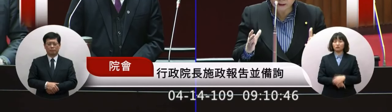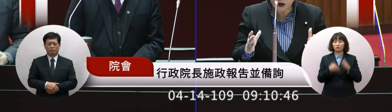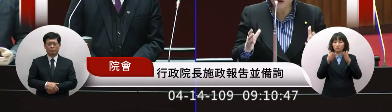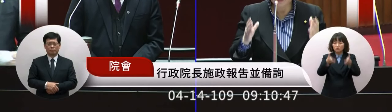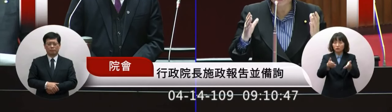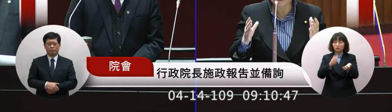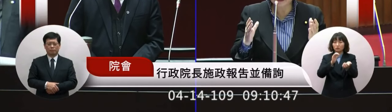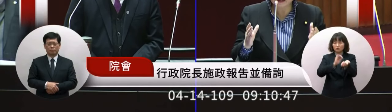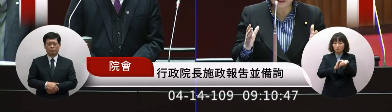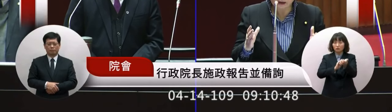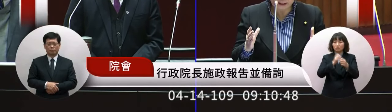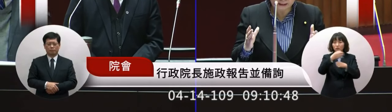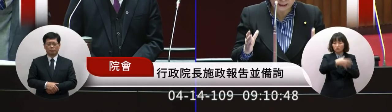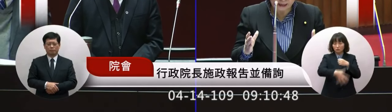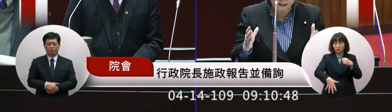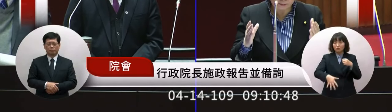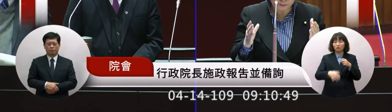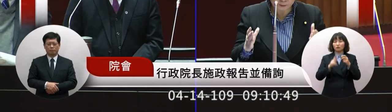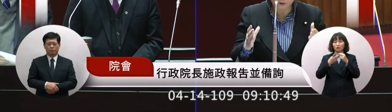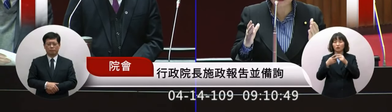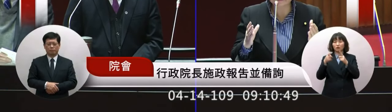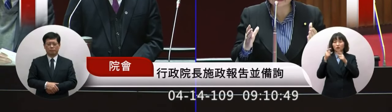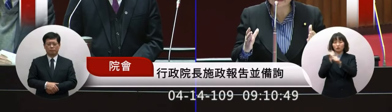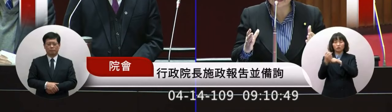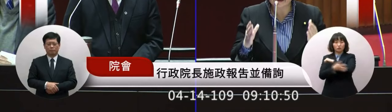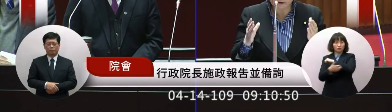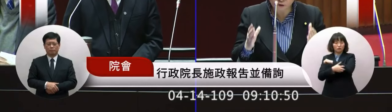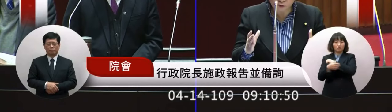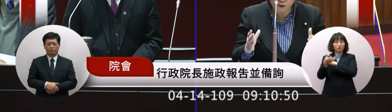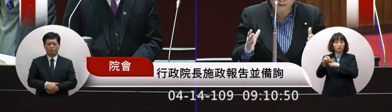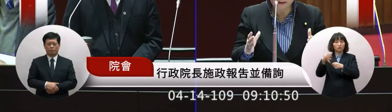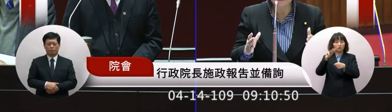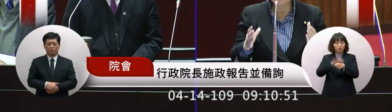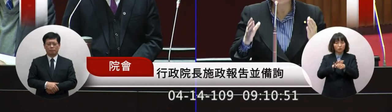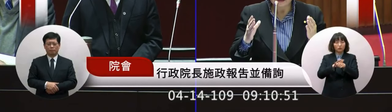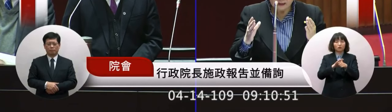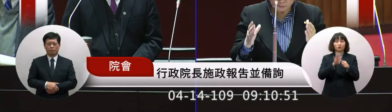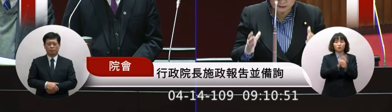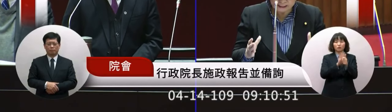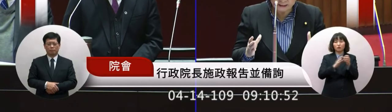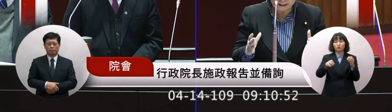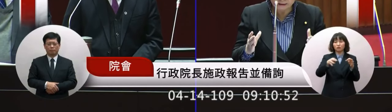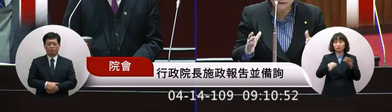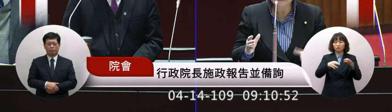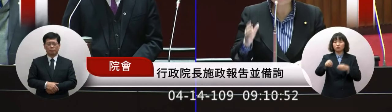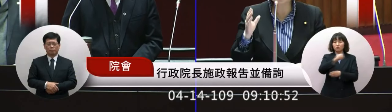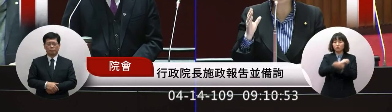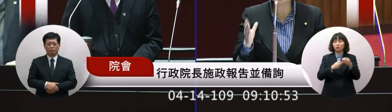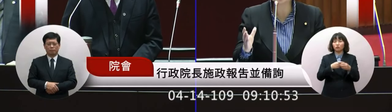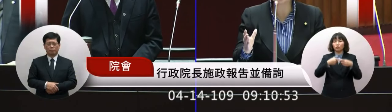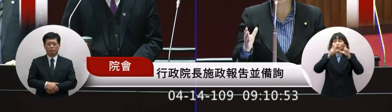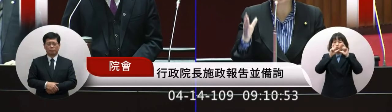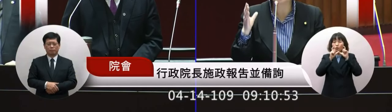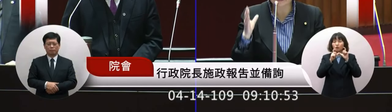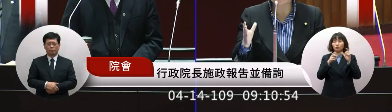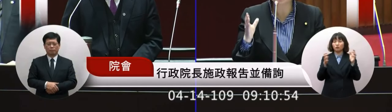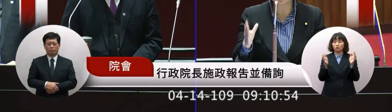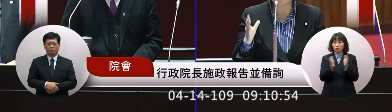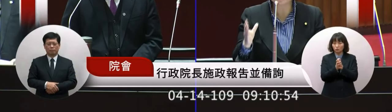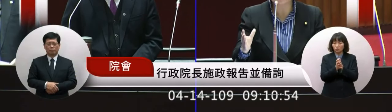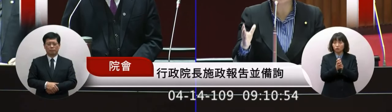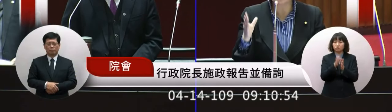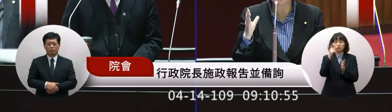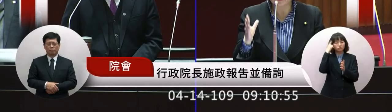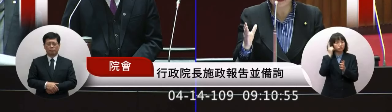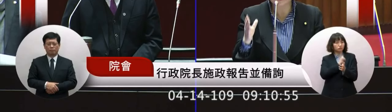于医疗机构与医师人员的奖励补助津贴和纾困与振兴，它的预算数会达到